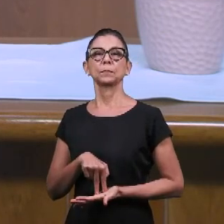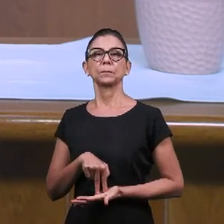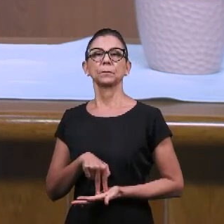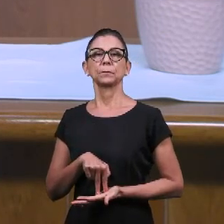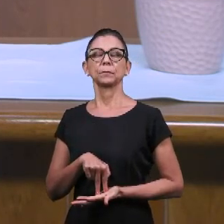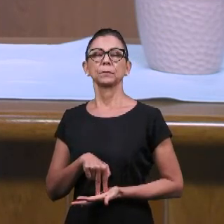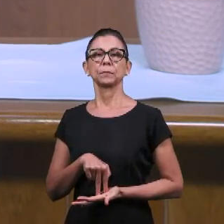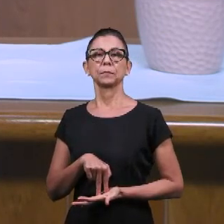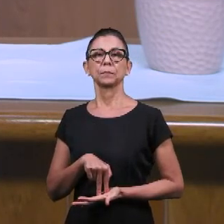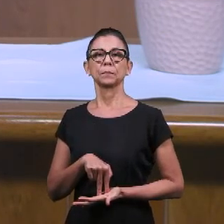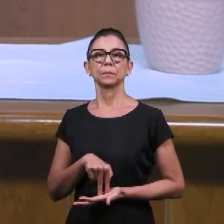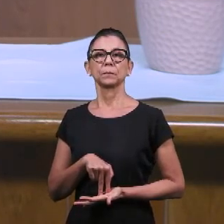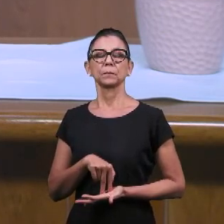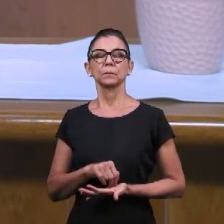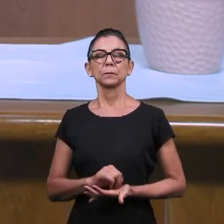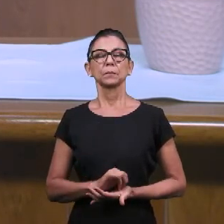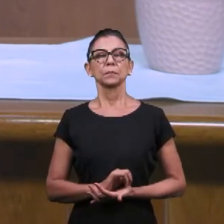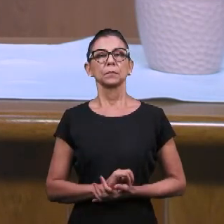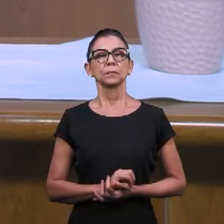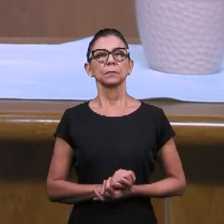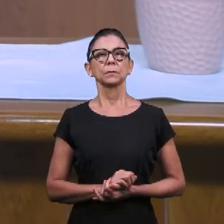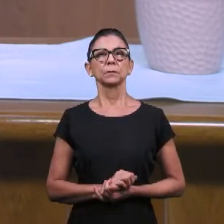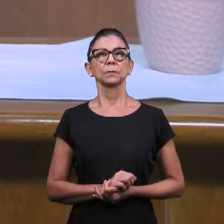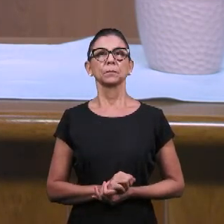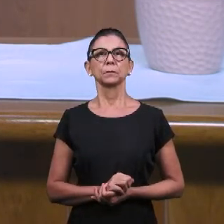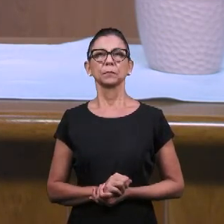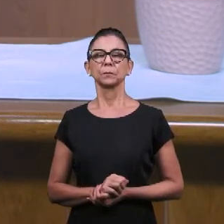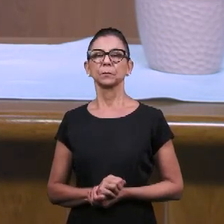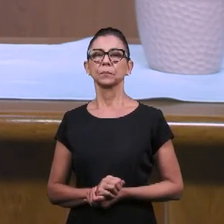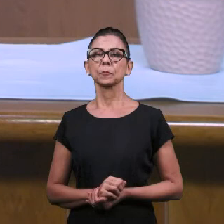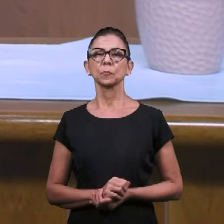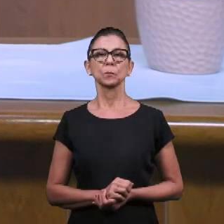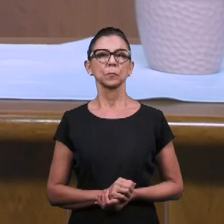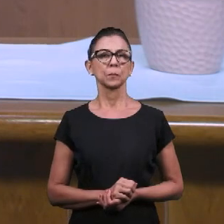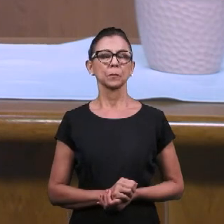И в это, она побеждает в это время конца,